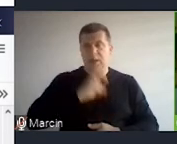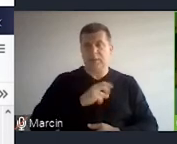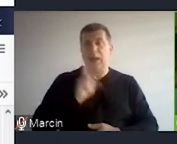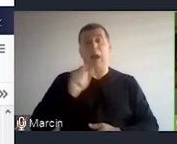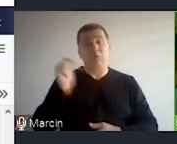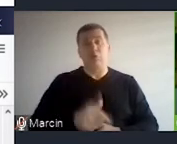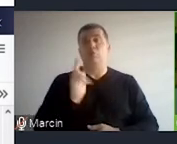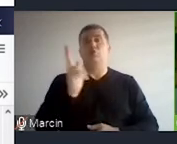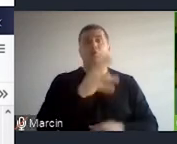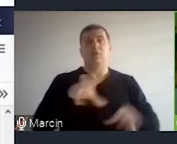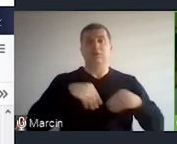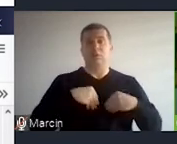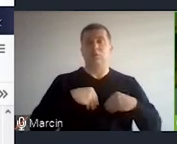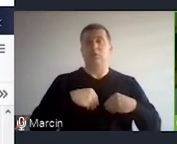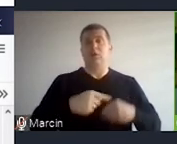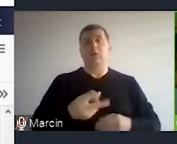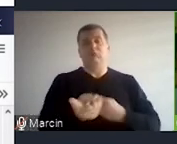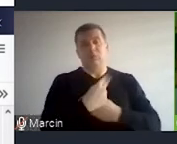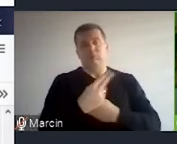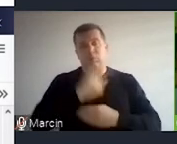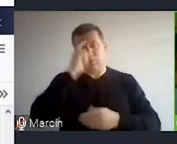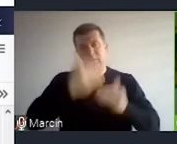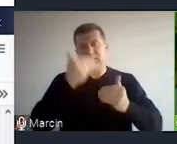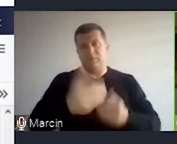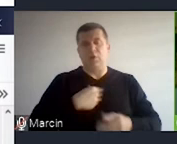kogoś zaangażować. Zatrudniam człowieka z zewnątrz.